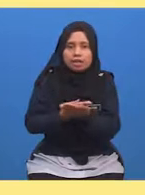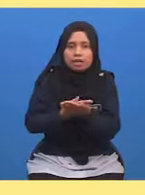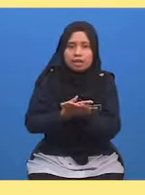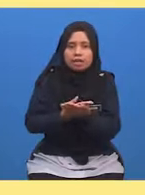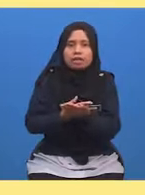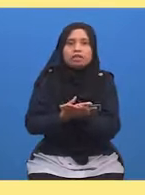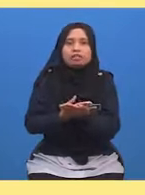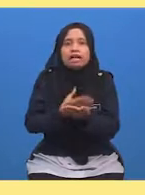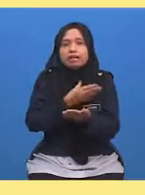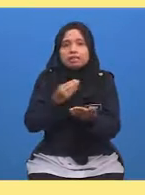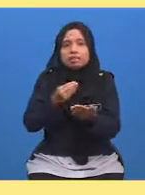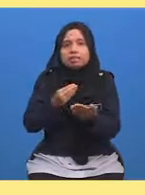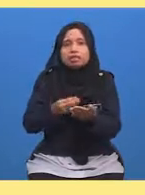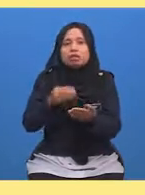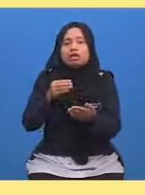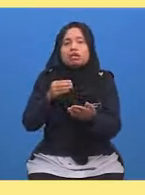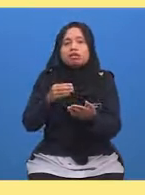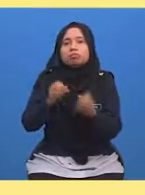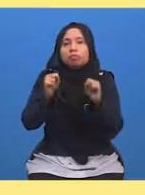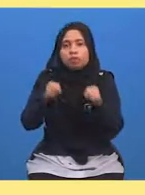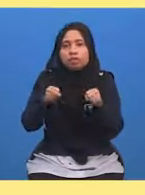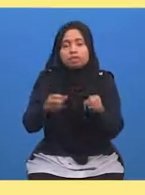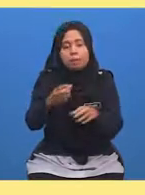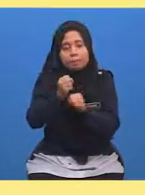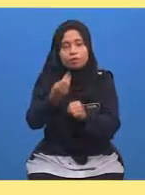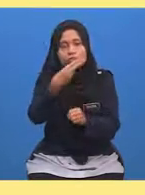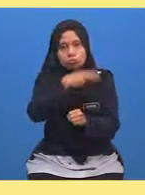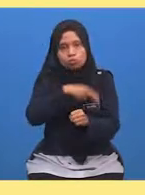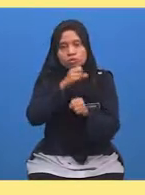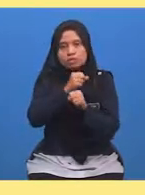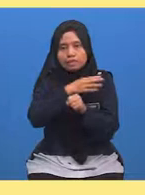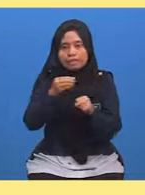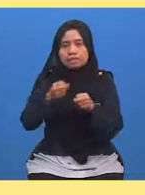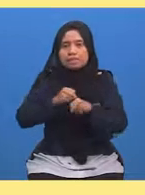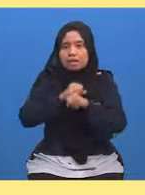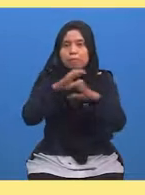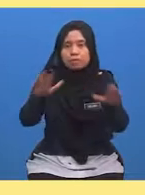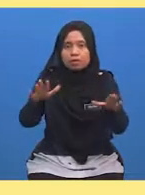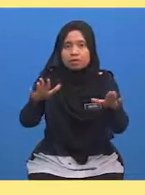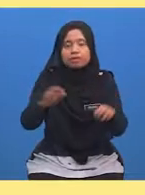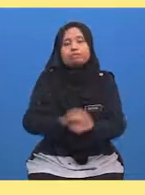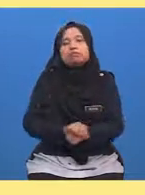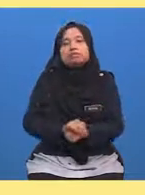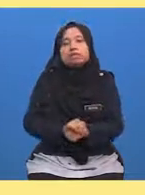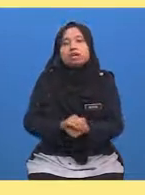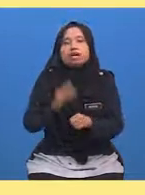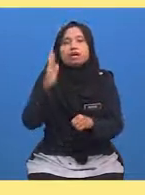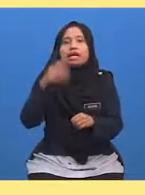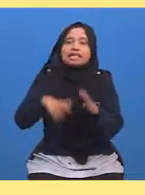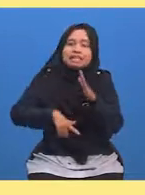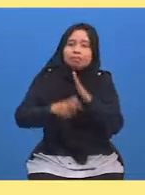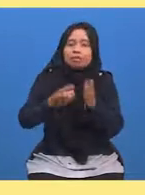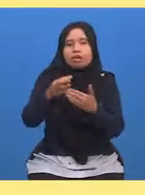baik dan berpotensi untuk dikembangkan. Bantuan yang dipohon akan lebih